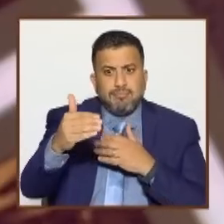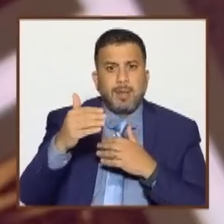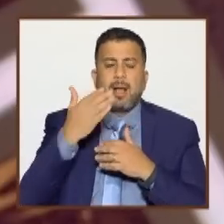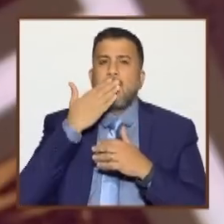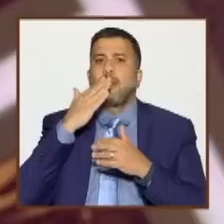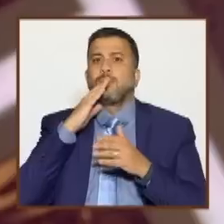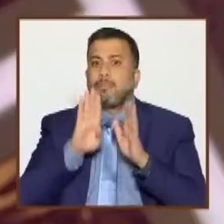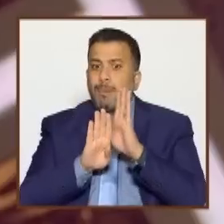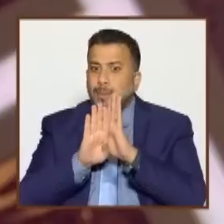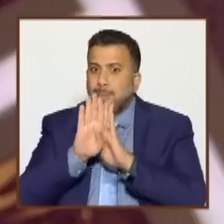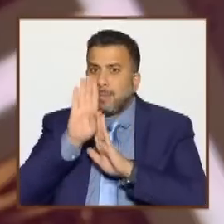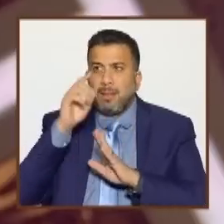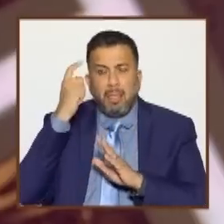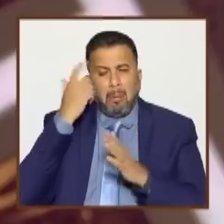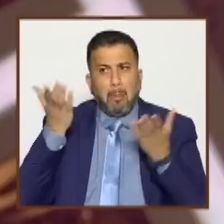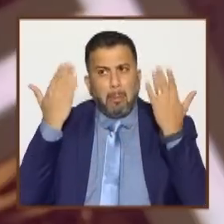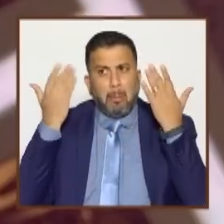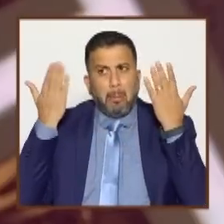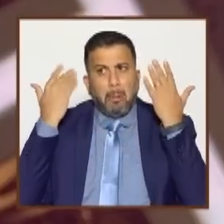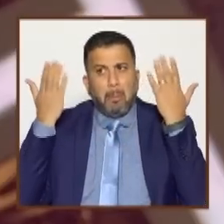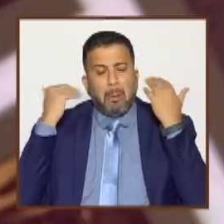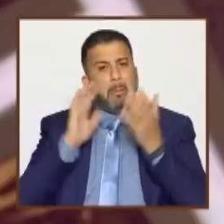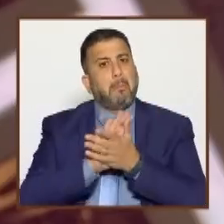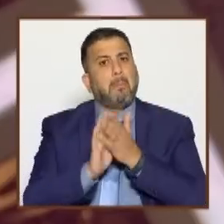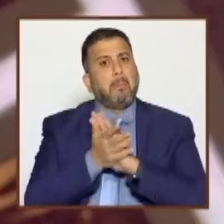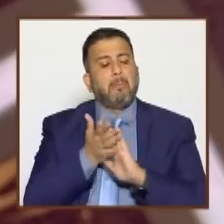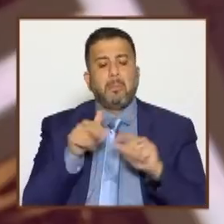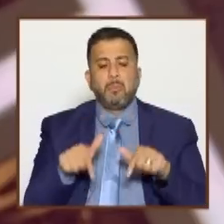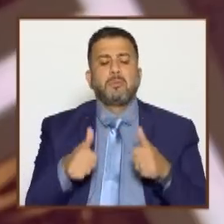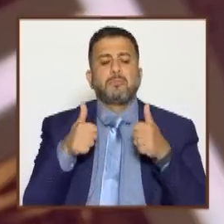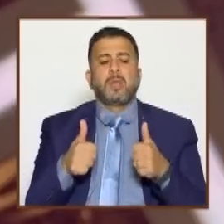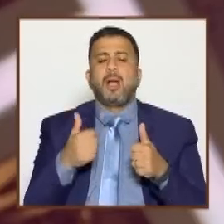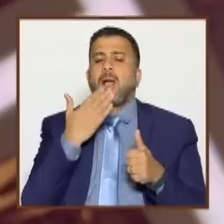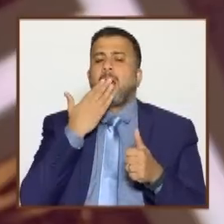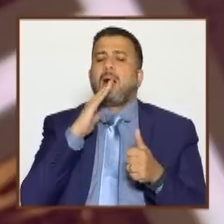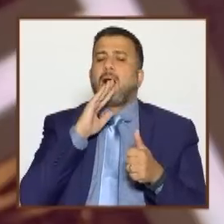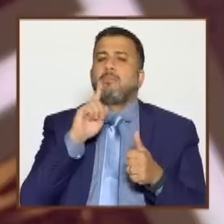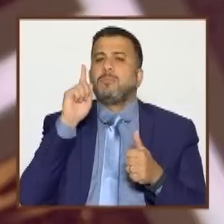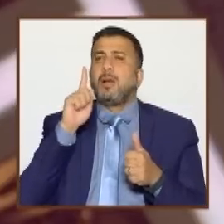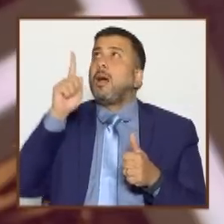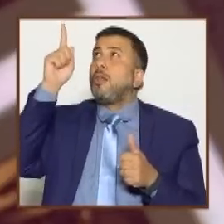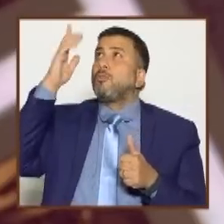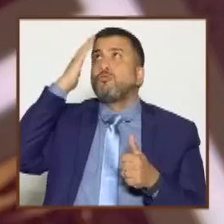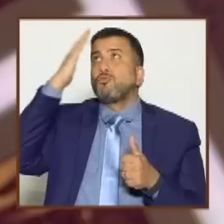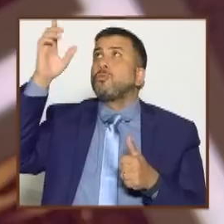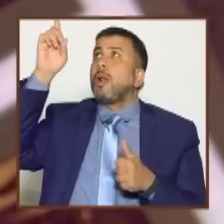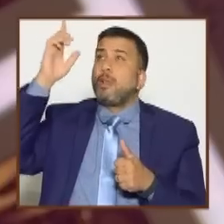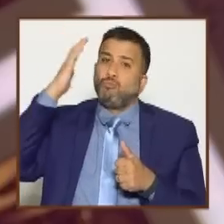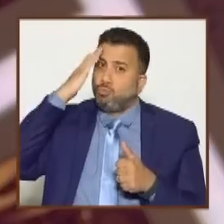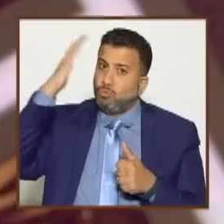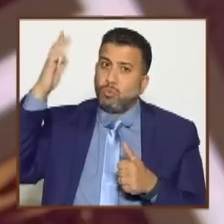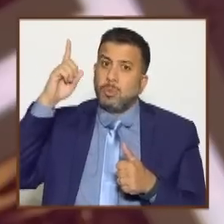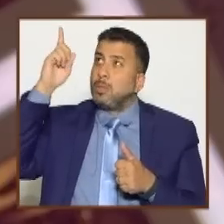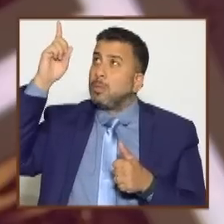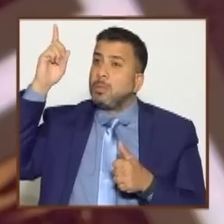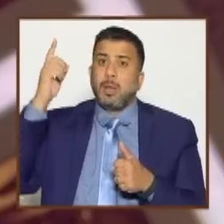في العلاج، أنت الآن ولله الحمد يعني أنقذت نفسك بتوفيق الله عز وجل من هو